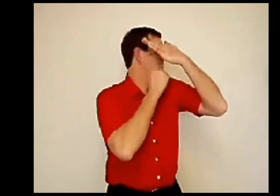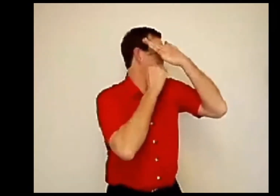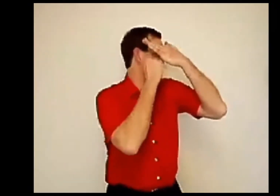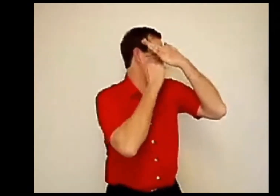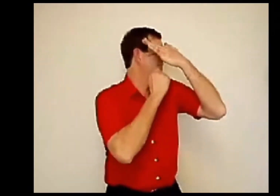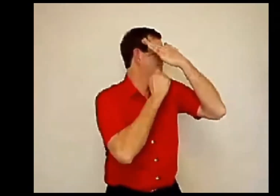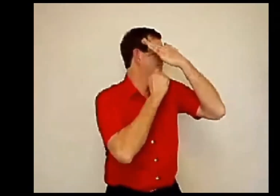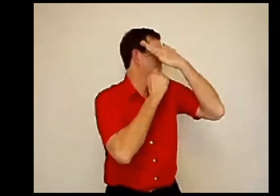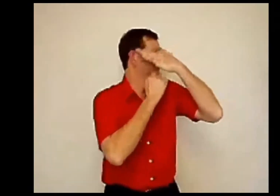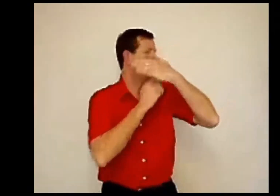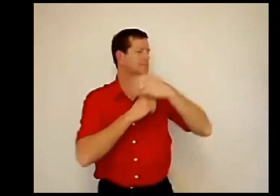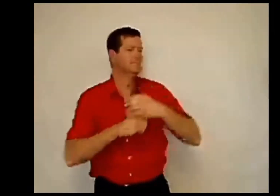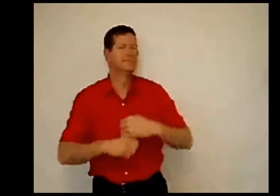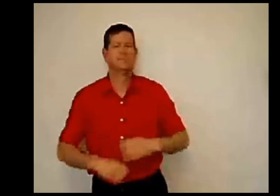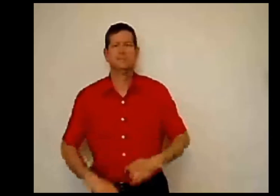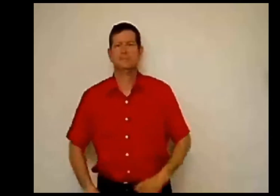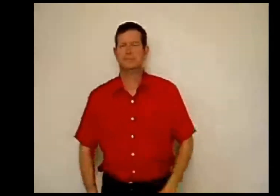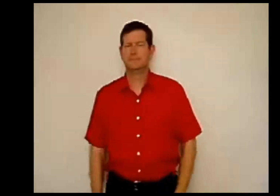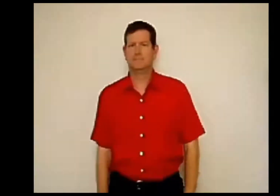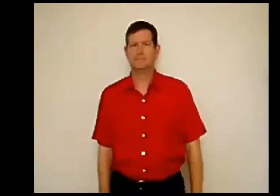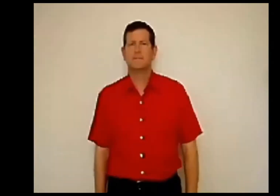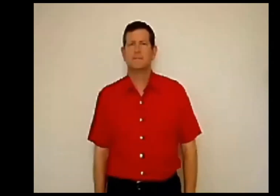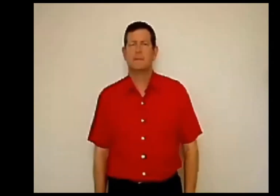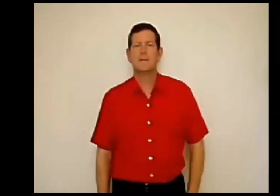Se raser.